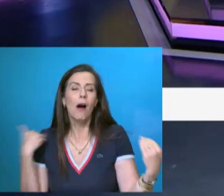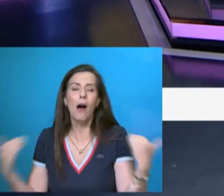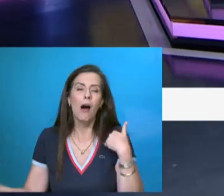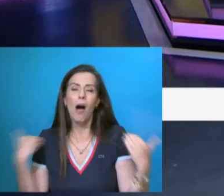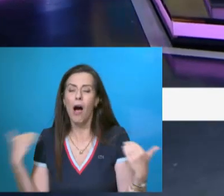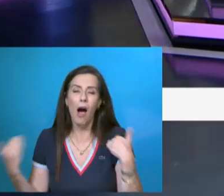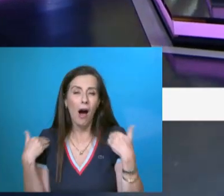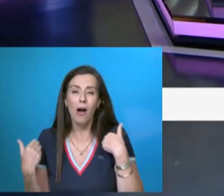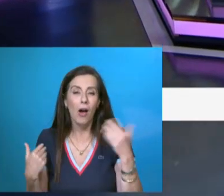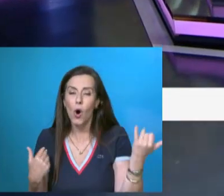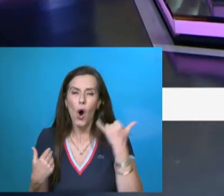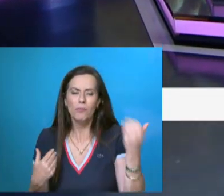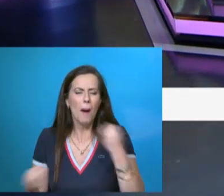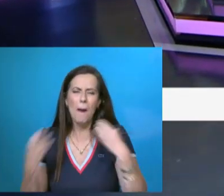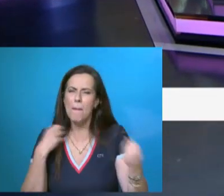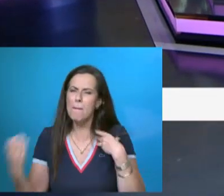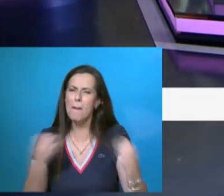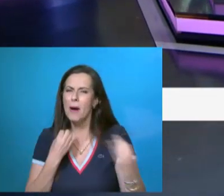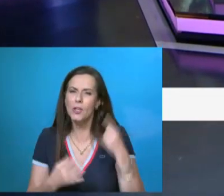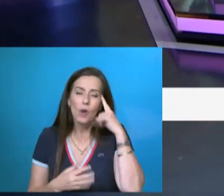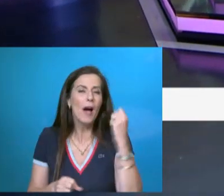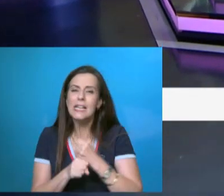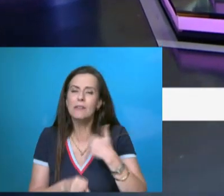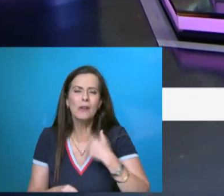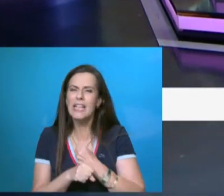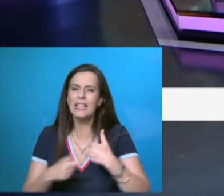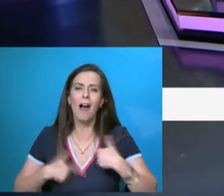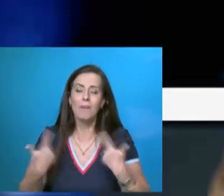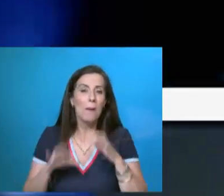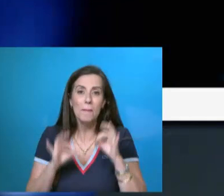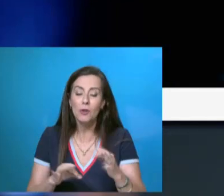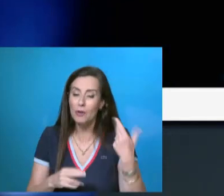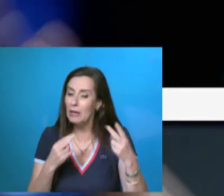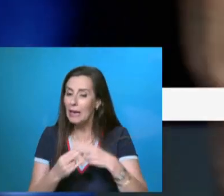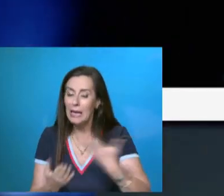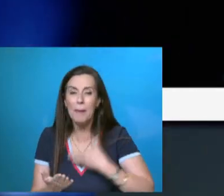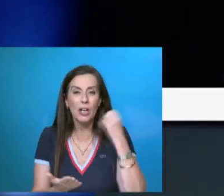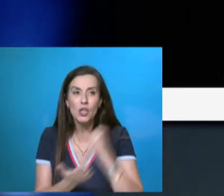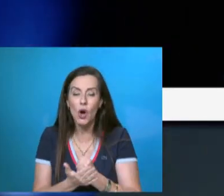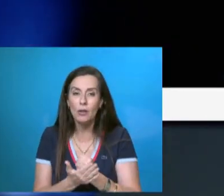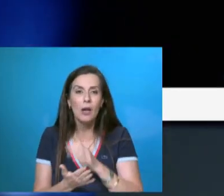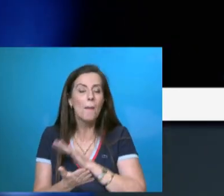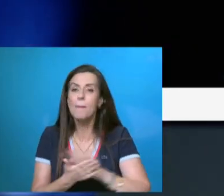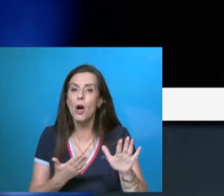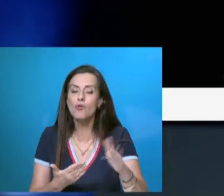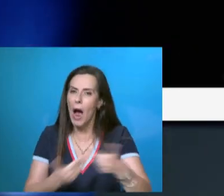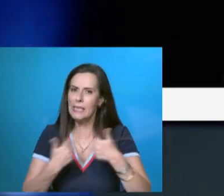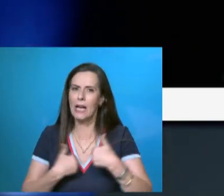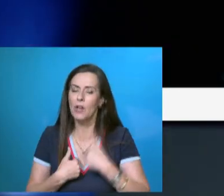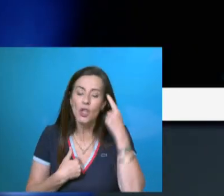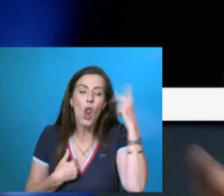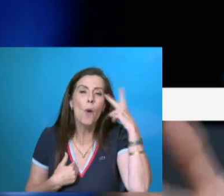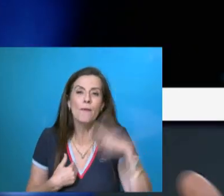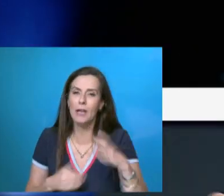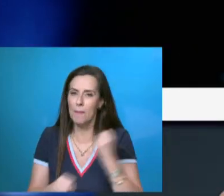כל הזמן מלא הודעות, אנשים אומרים, אתה לא מבין מה עשית לנו את החיים. בדיוק היינו לקראת קבלת רישיון, פשוט עזרת לנו, אתה לא מבין כמה עשית